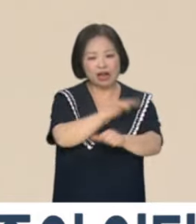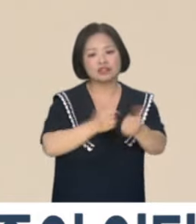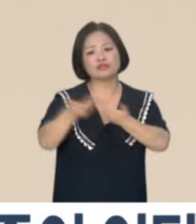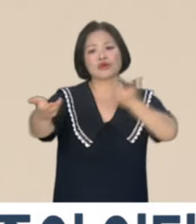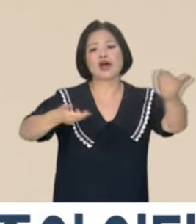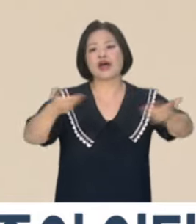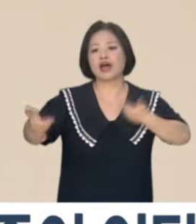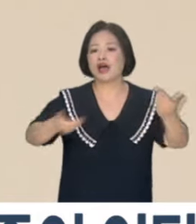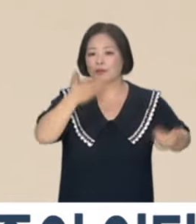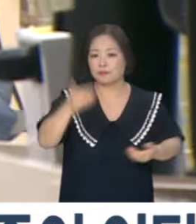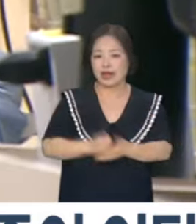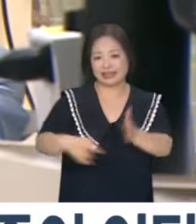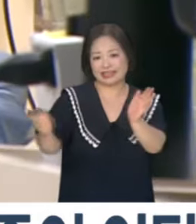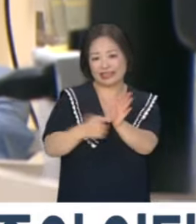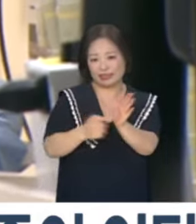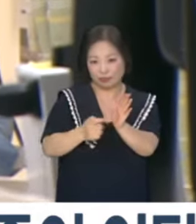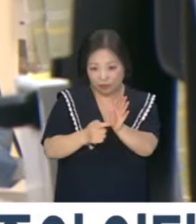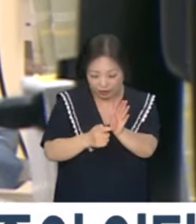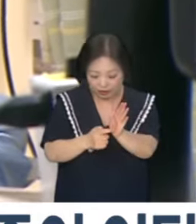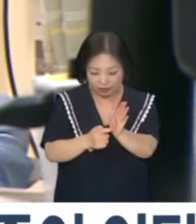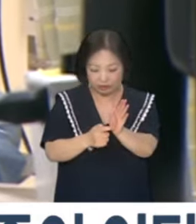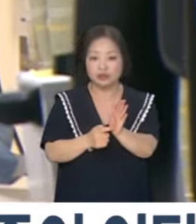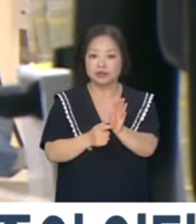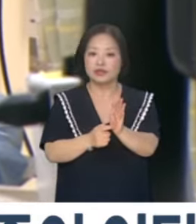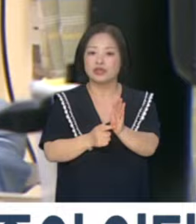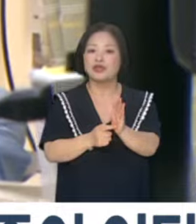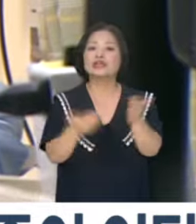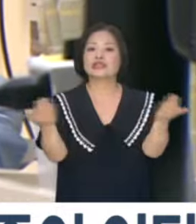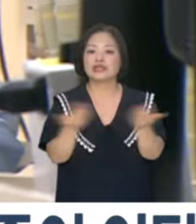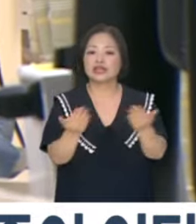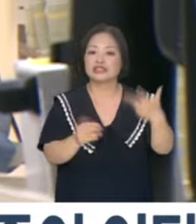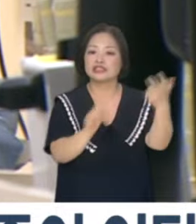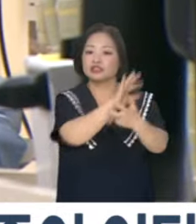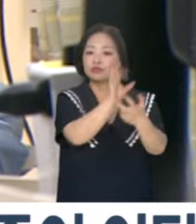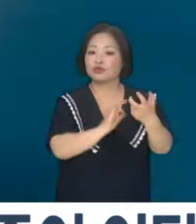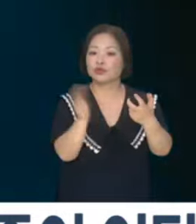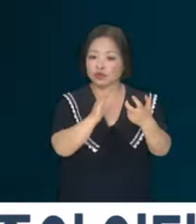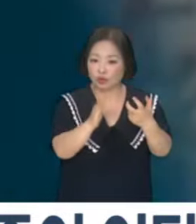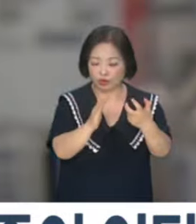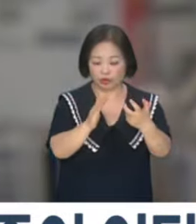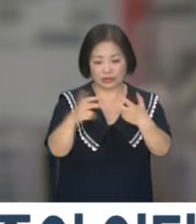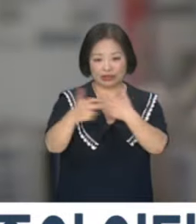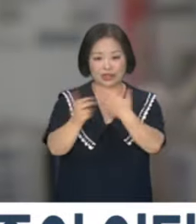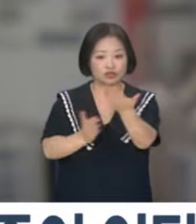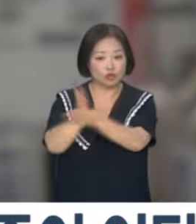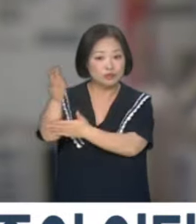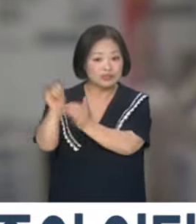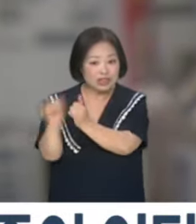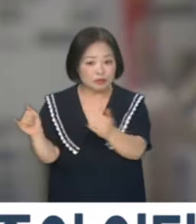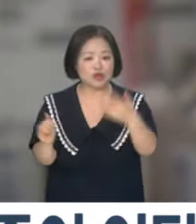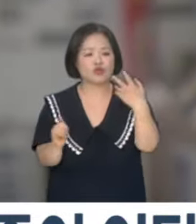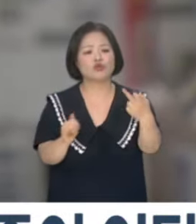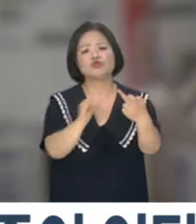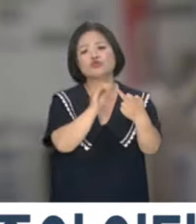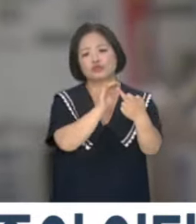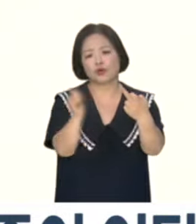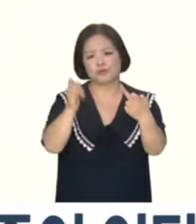전국 권역응급의료센터의 70%는 근무하는 응급의학과 전문의가 모두 12명도 안